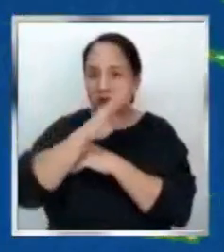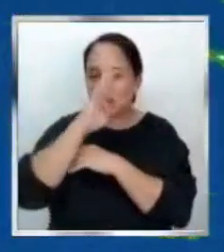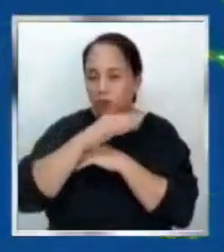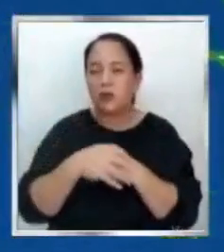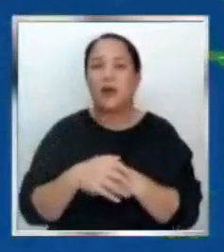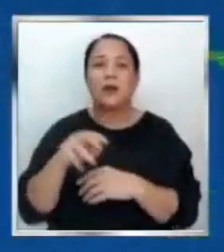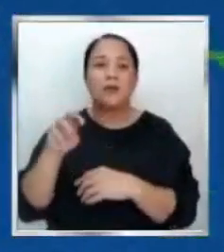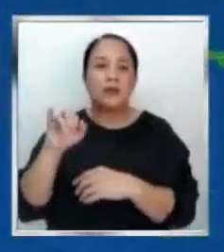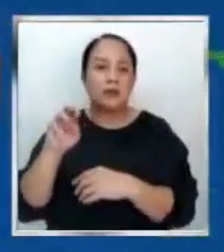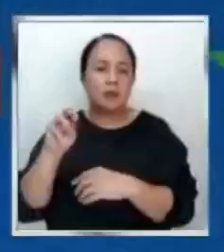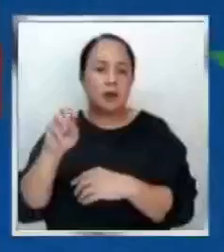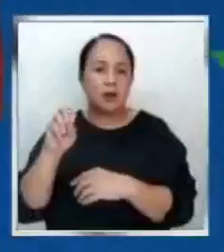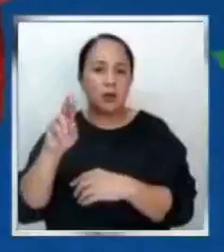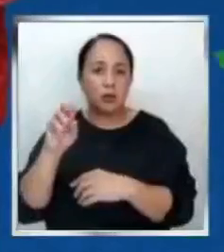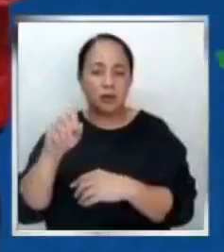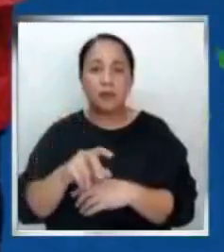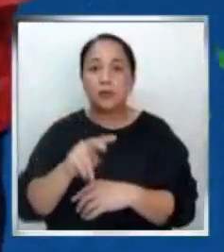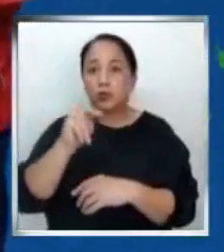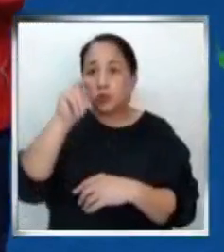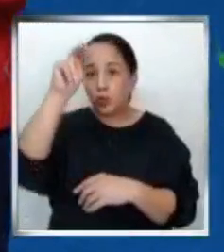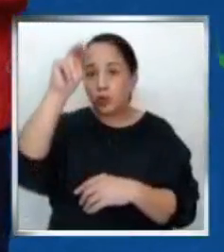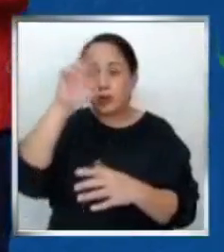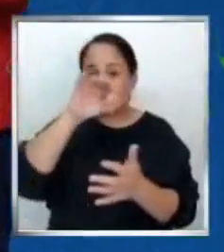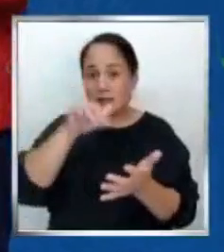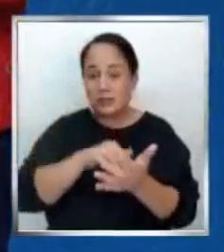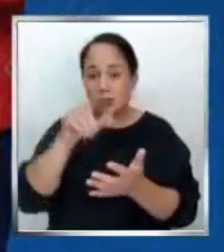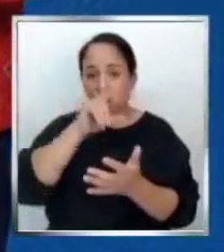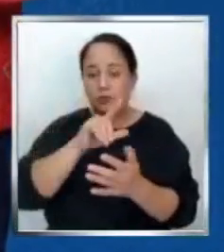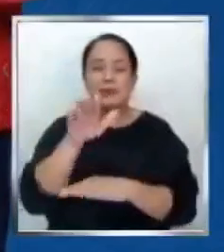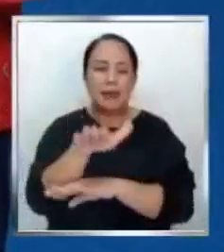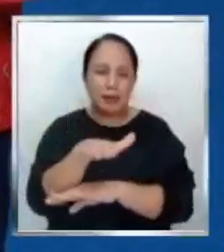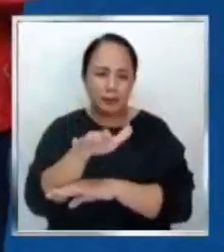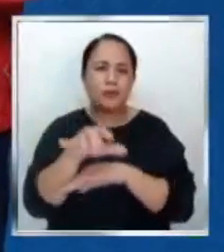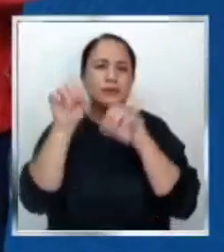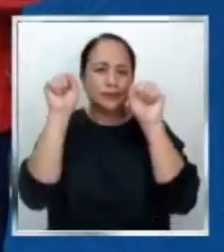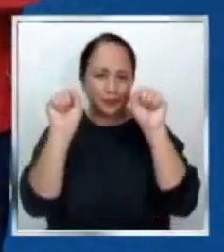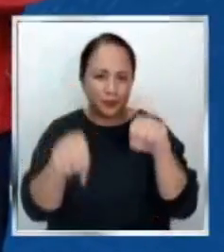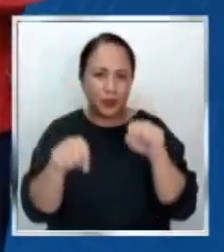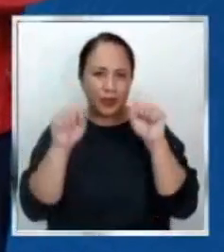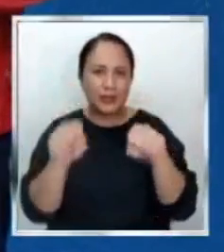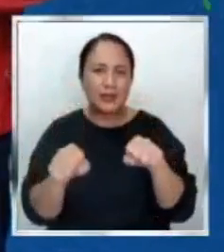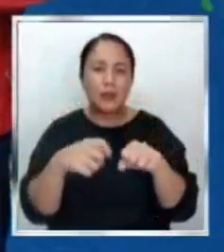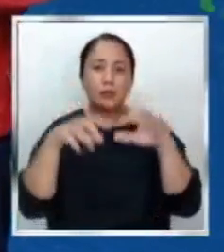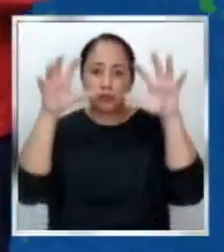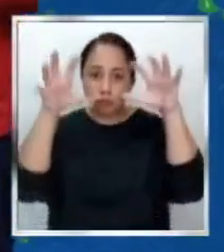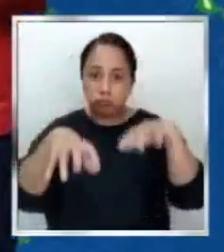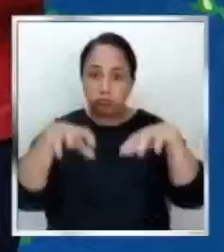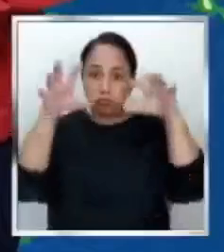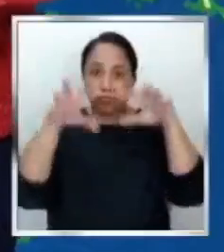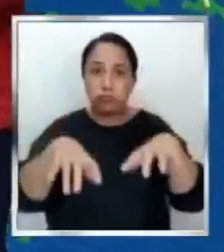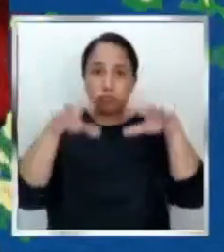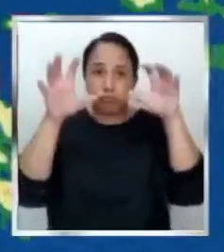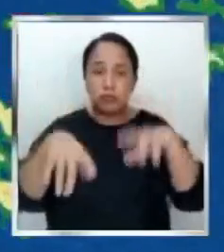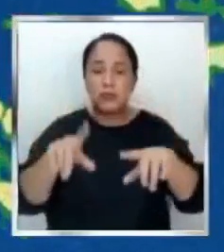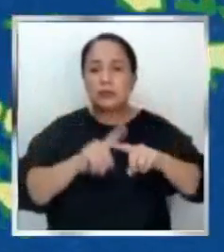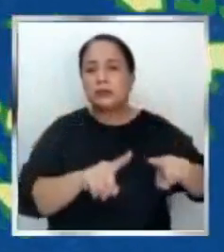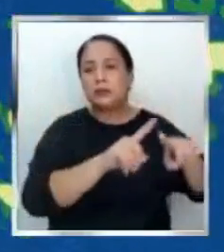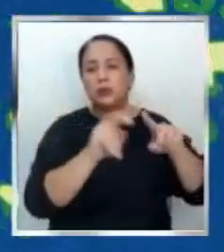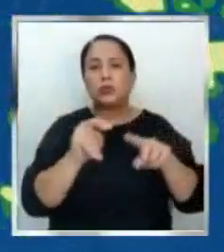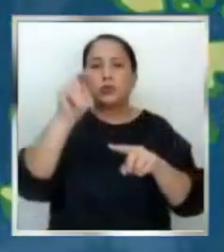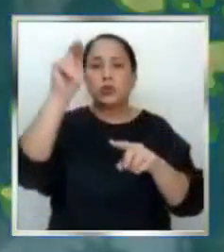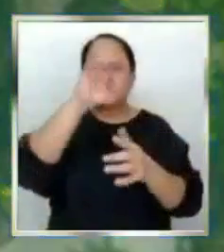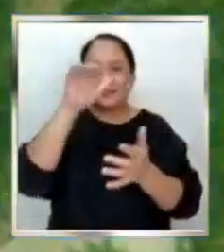pero northern at central Luzon, pagdating sa hapon, posible naman may mga thunderstorms, iba't ibang bahagi ng northern at central